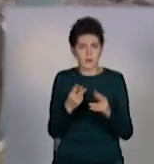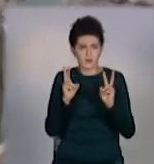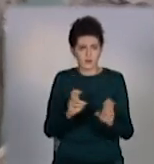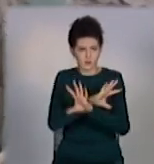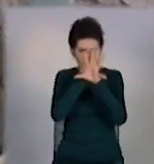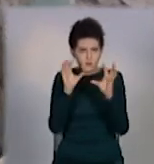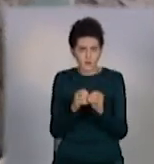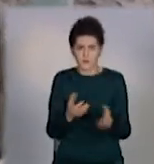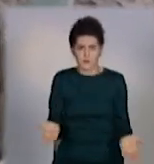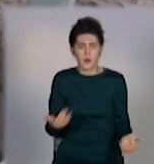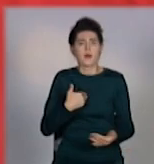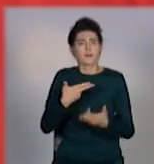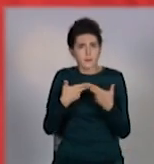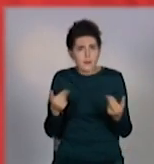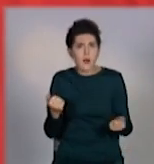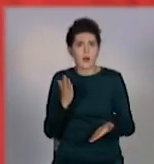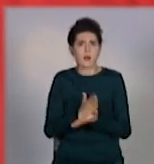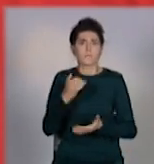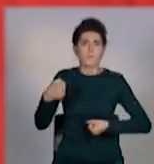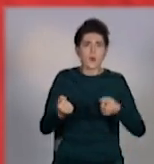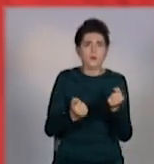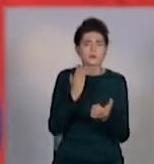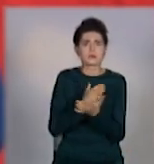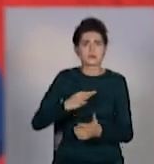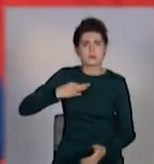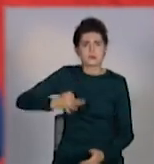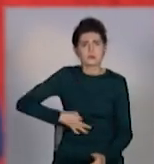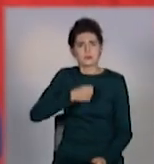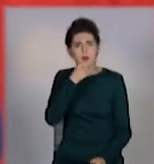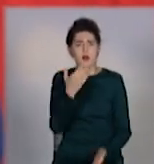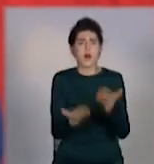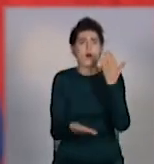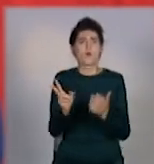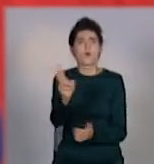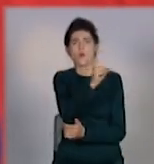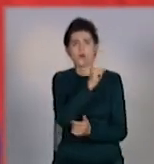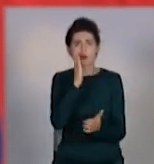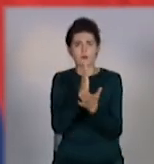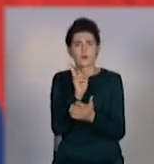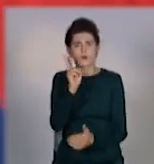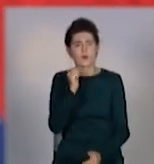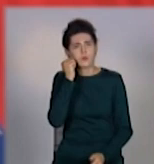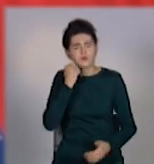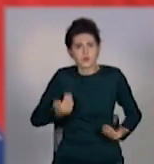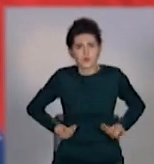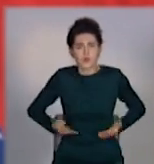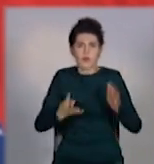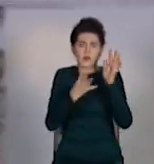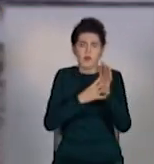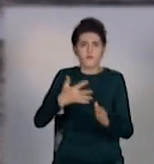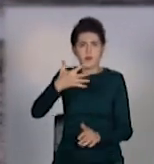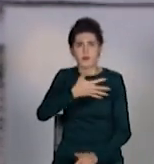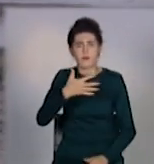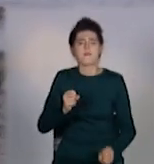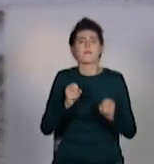основне. У мене є машина, да, у мене є син старший. А якщо він бабушка на 5-му этажі або на 9-му, живе якась, нікого родственника.